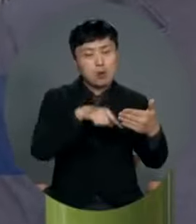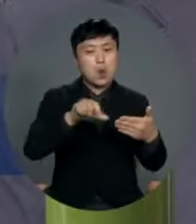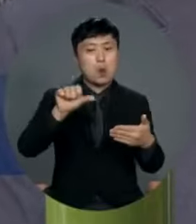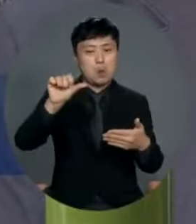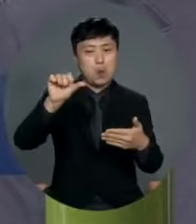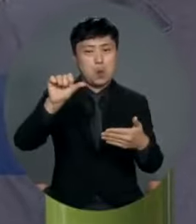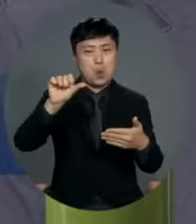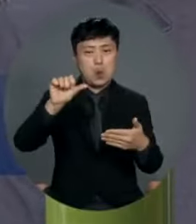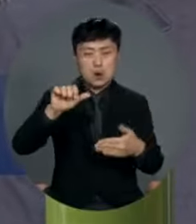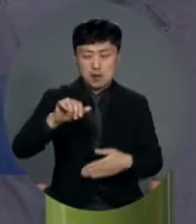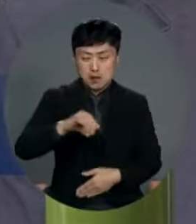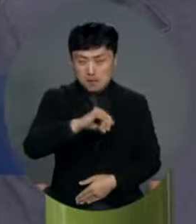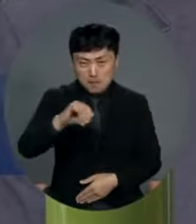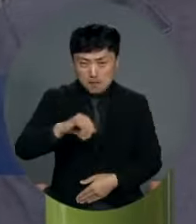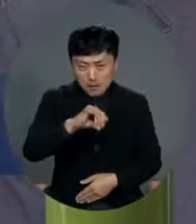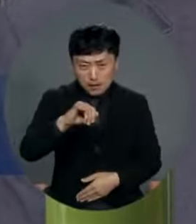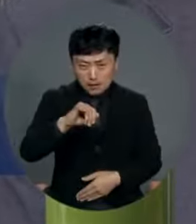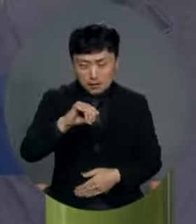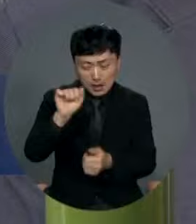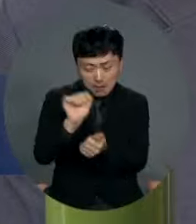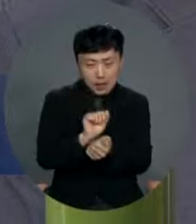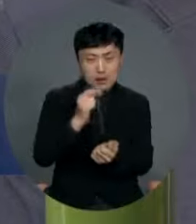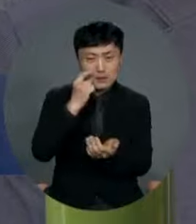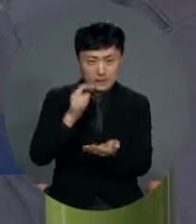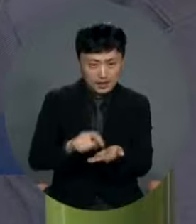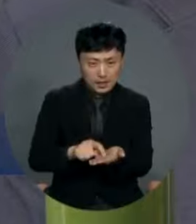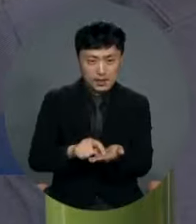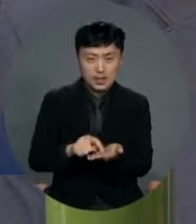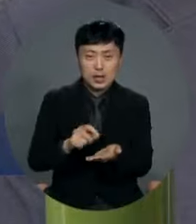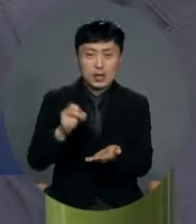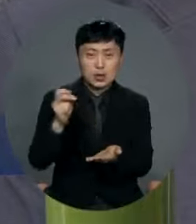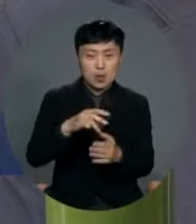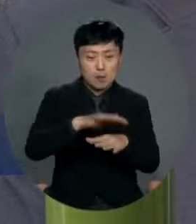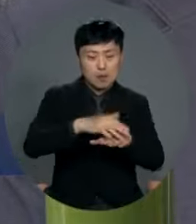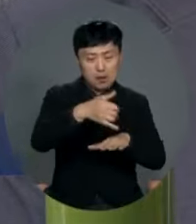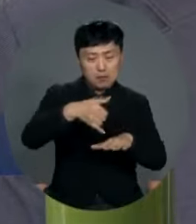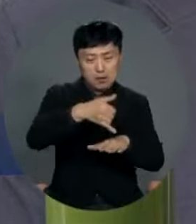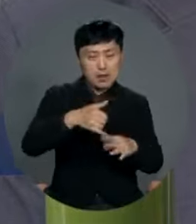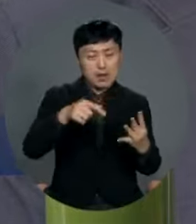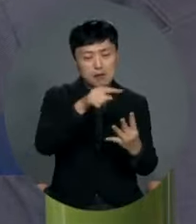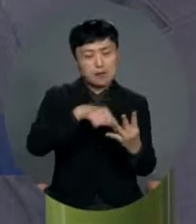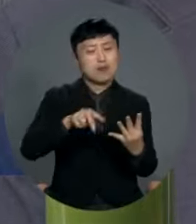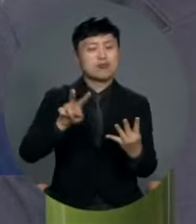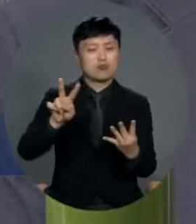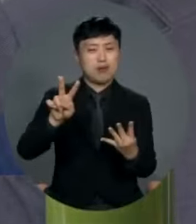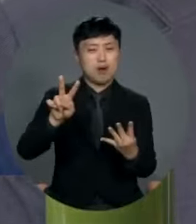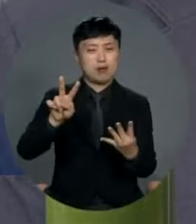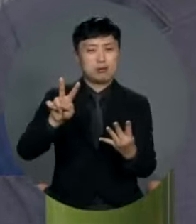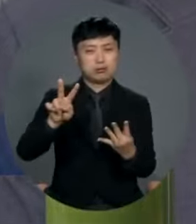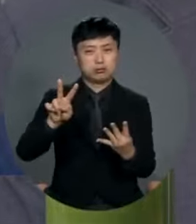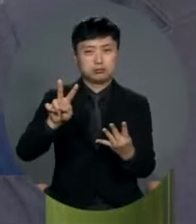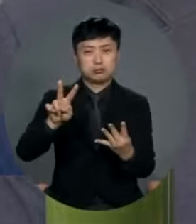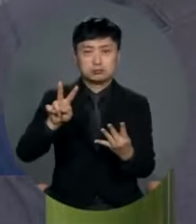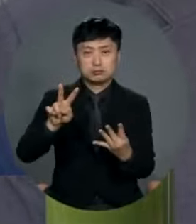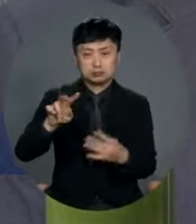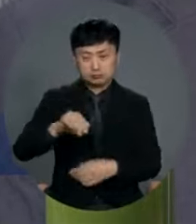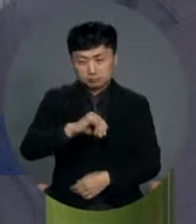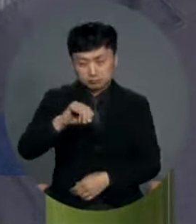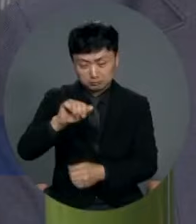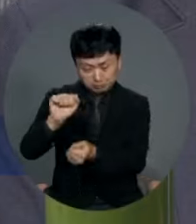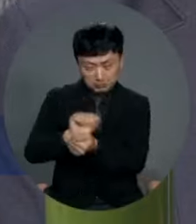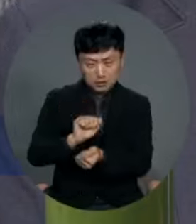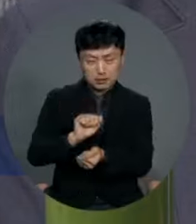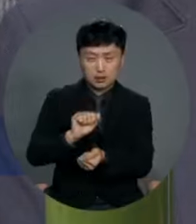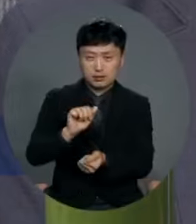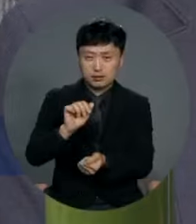분에서 어 남세균이 확인되었고 어 농민네 분 중에는 두 분이 어 남세균 유전자가